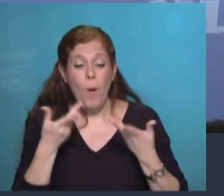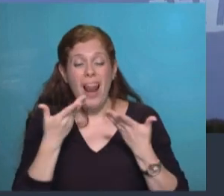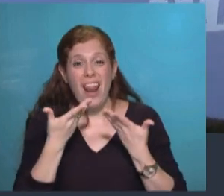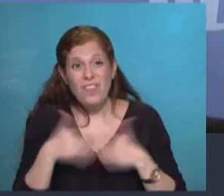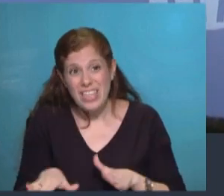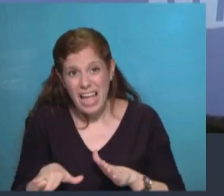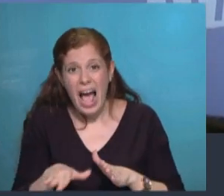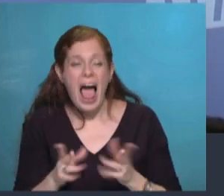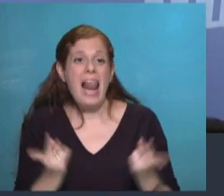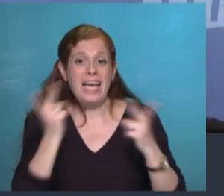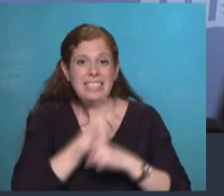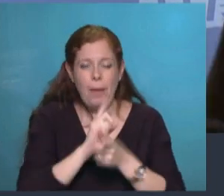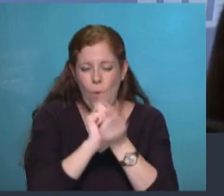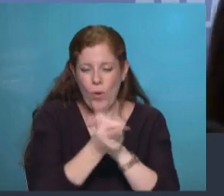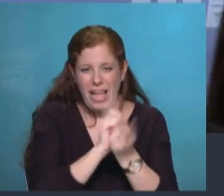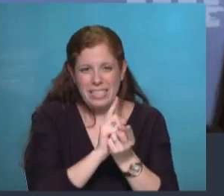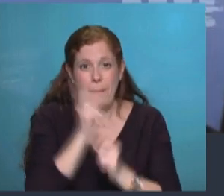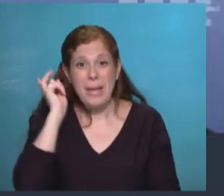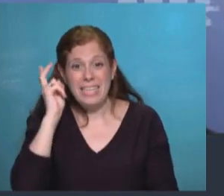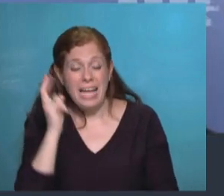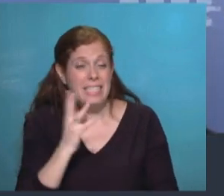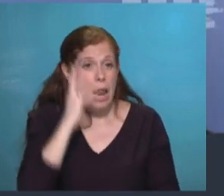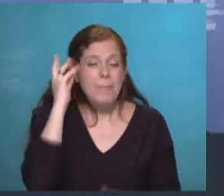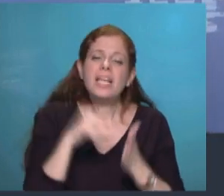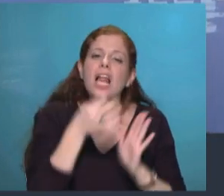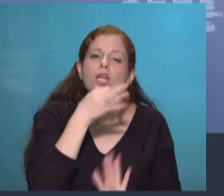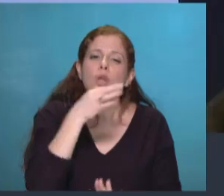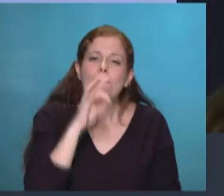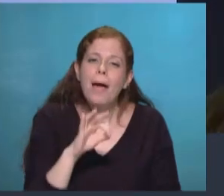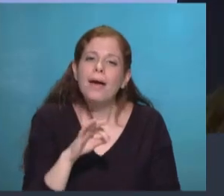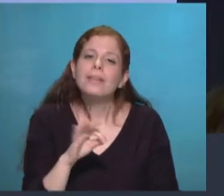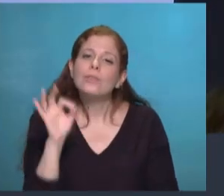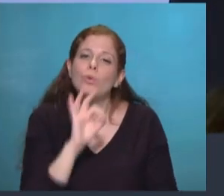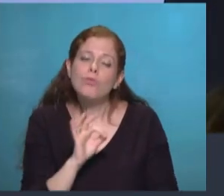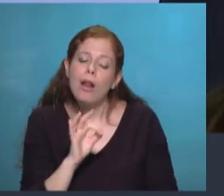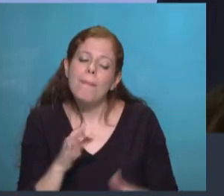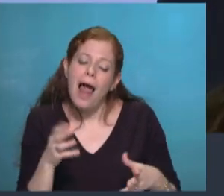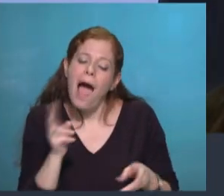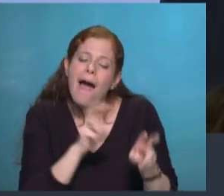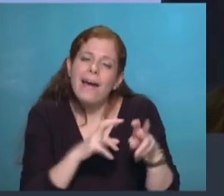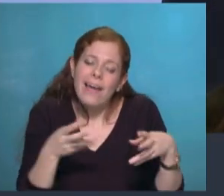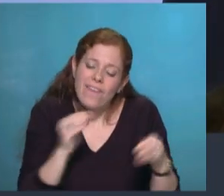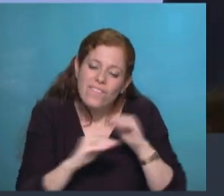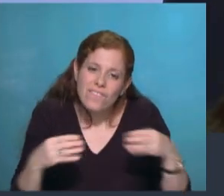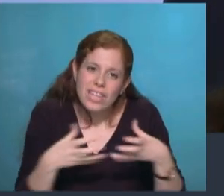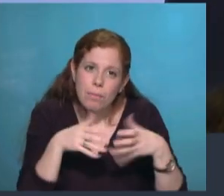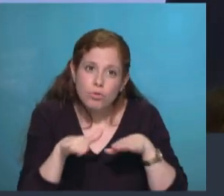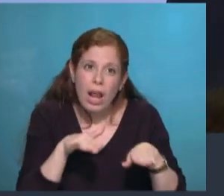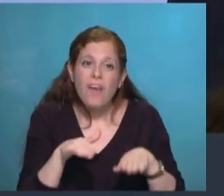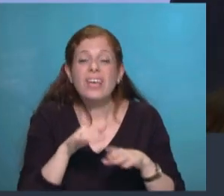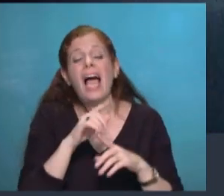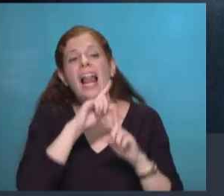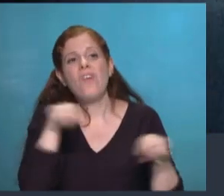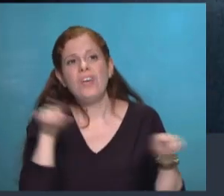בין גנץ ללפיד כדי לשפר את הסיכויים של גנץ להרכיב את הממשלה, ואולי כך להסיר את ההתנגדות החרדית